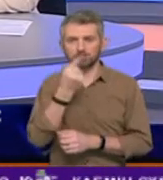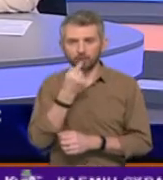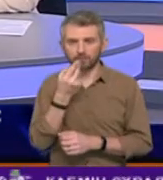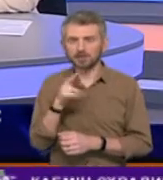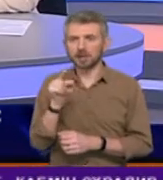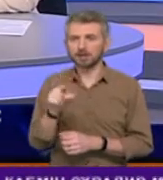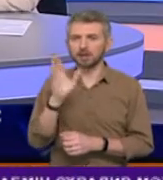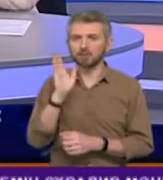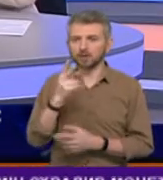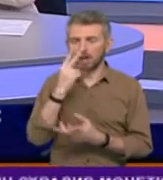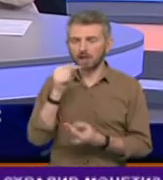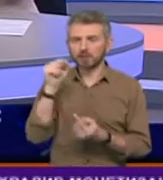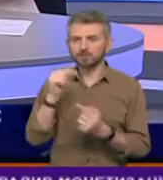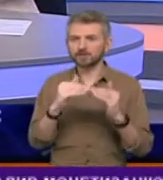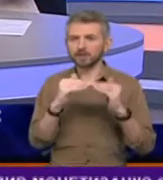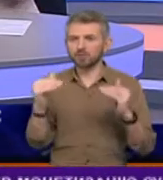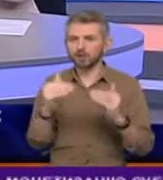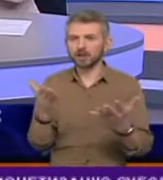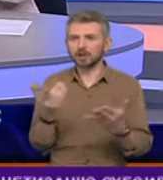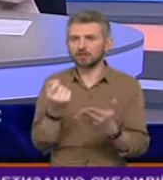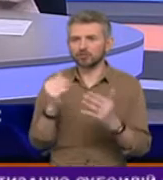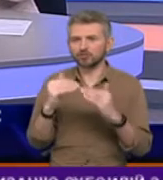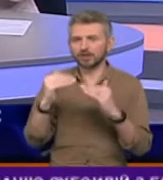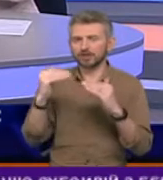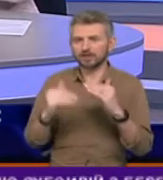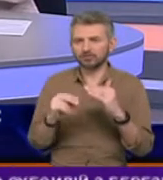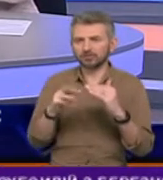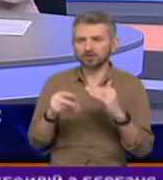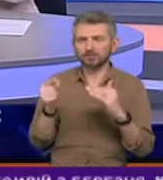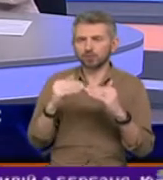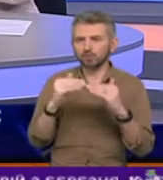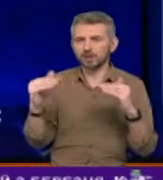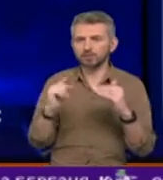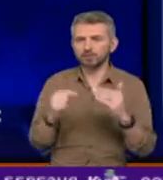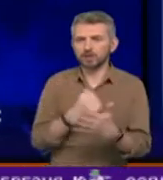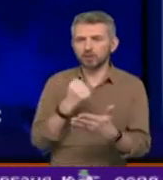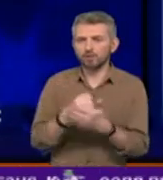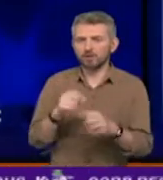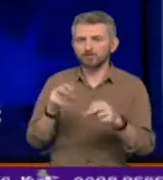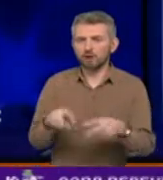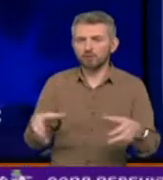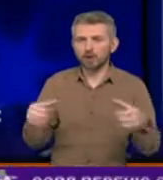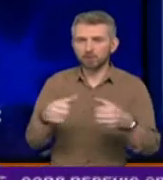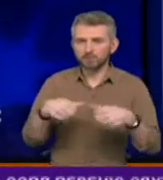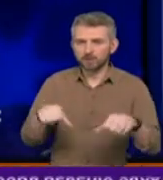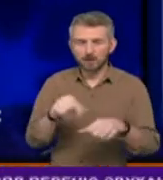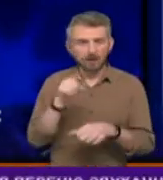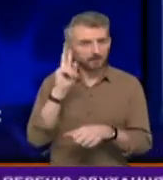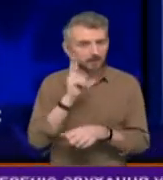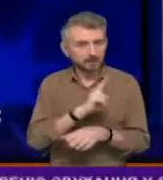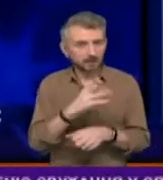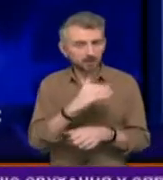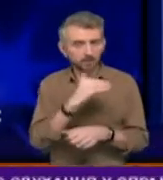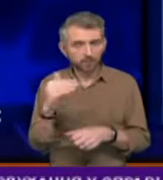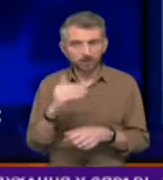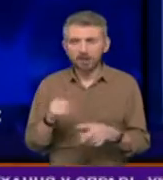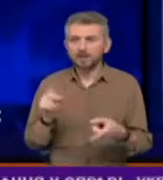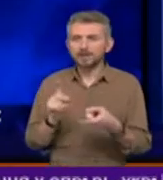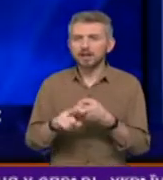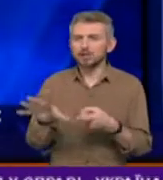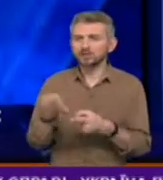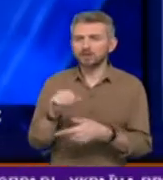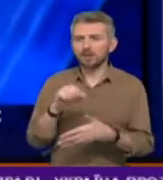не належить до слов'янської групи мов і не належить до мов корінних народів. В цьому році ми запускаємо